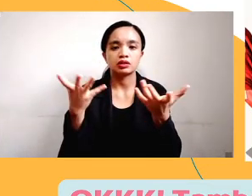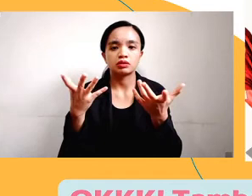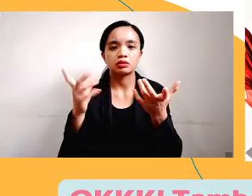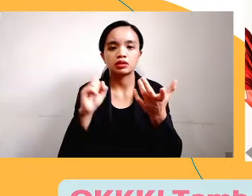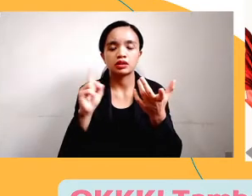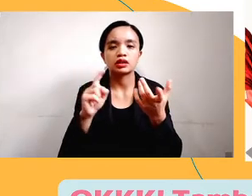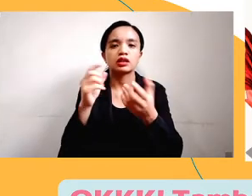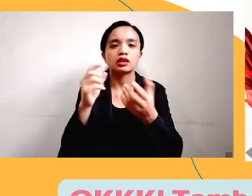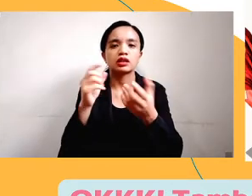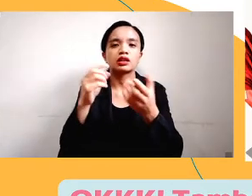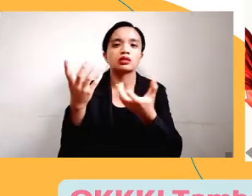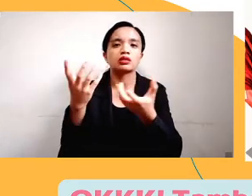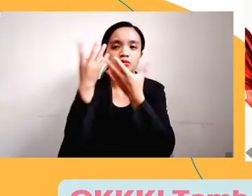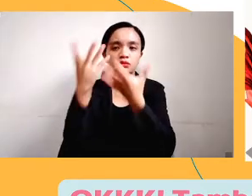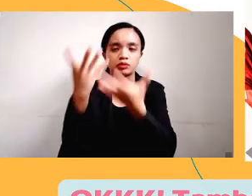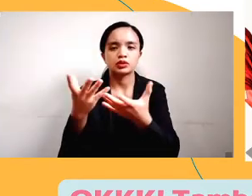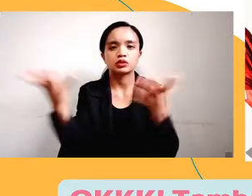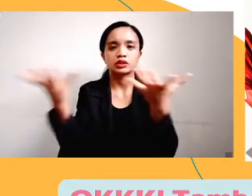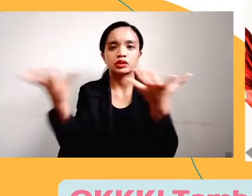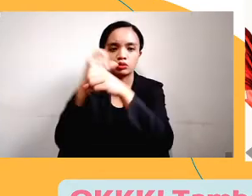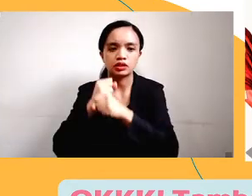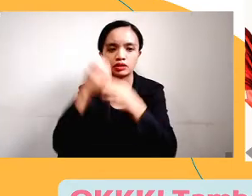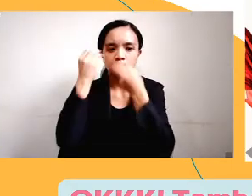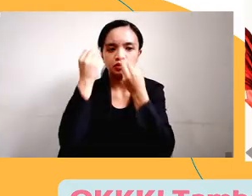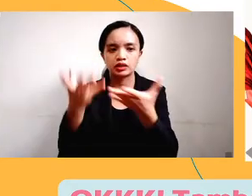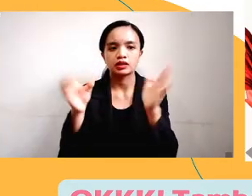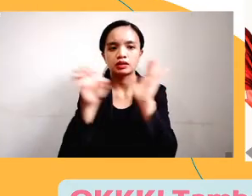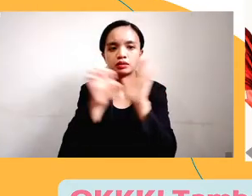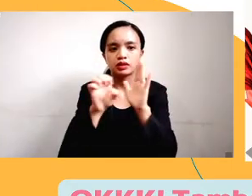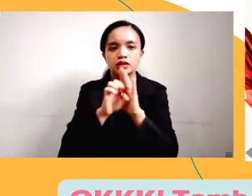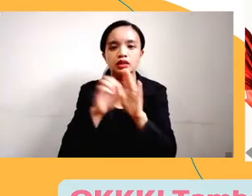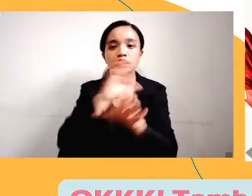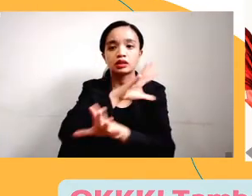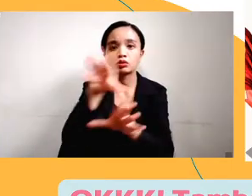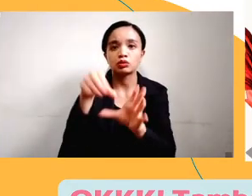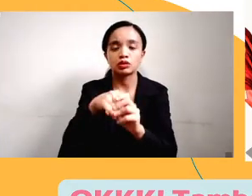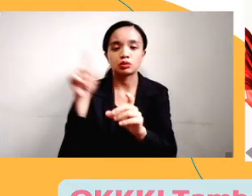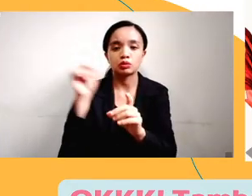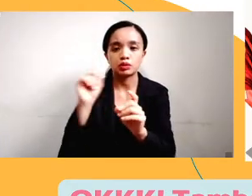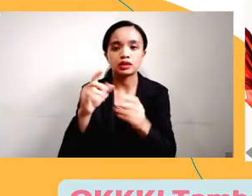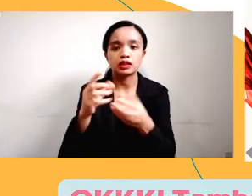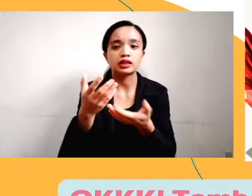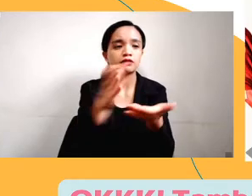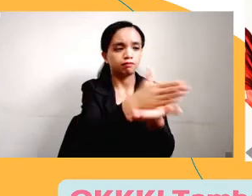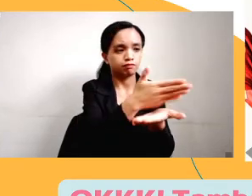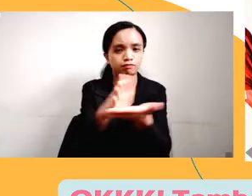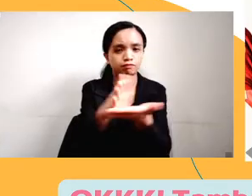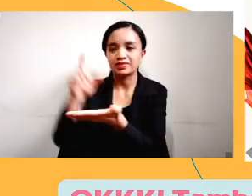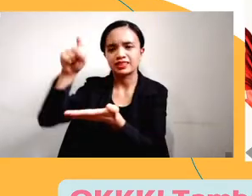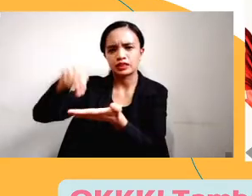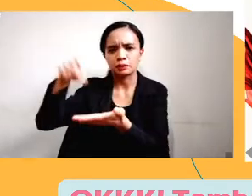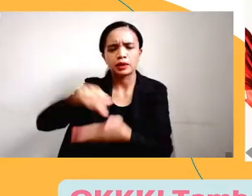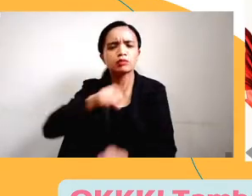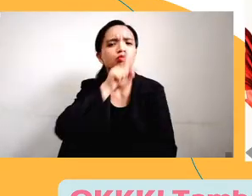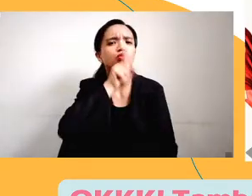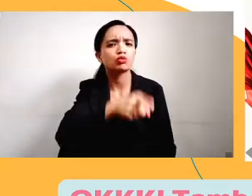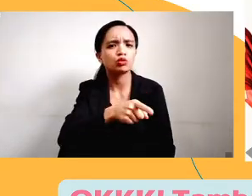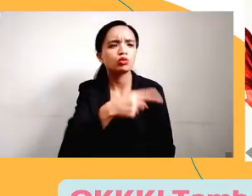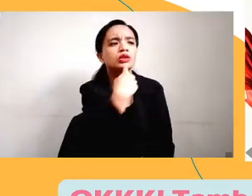impormasyon. Para kung ibabahagi naman natin ito sa iba, ay totoo yung ating mga